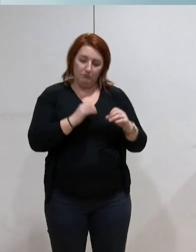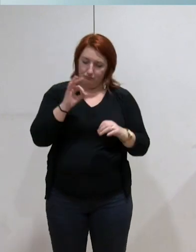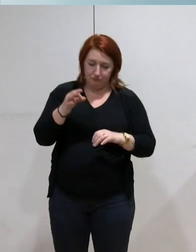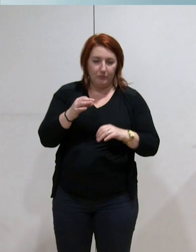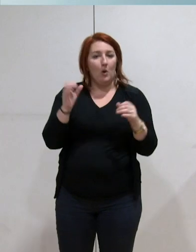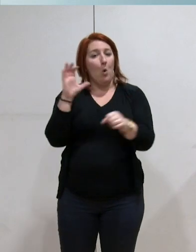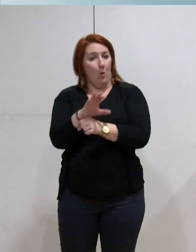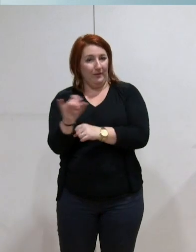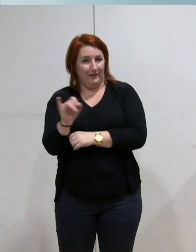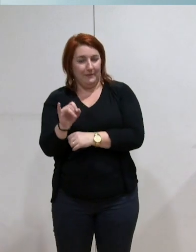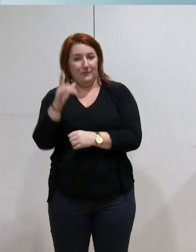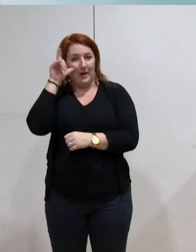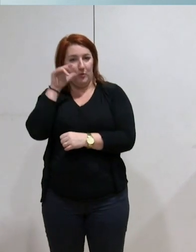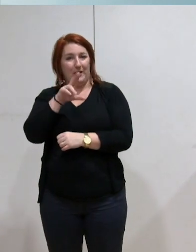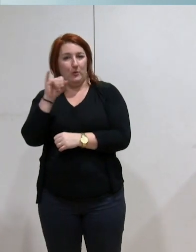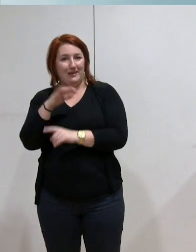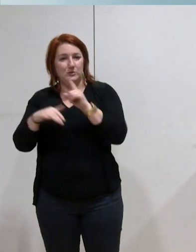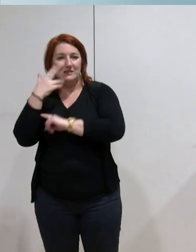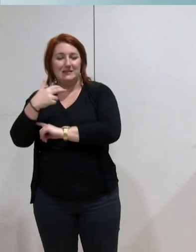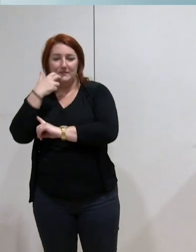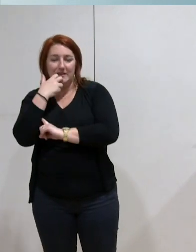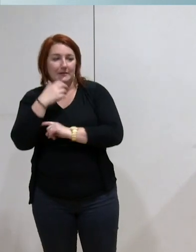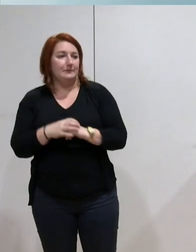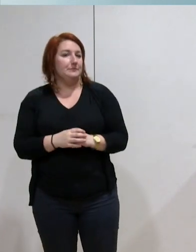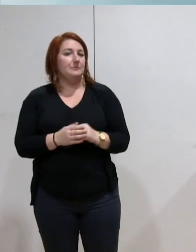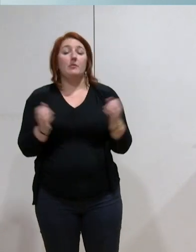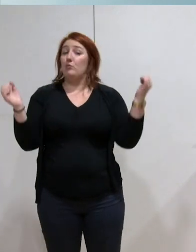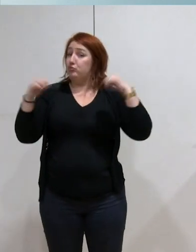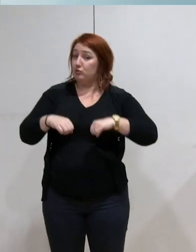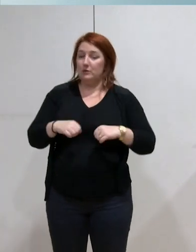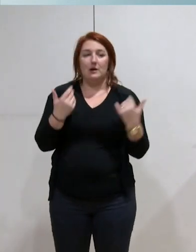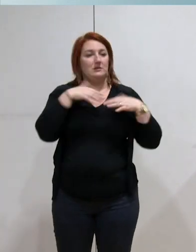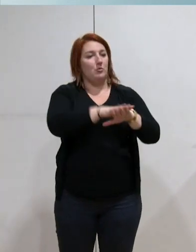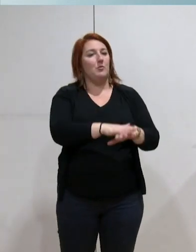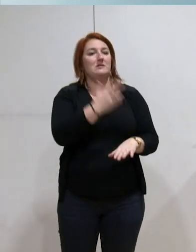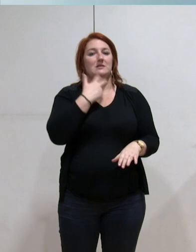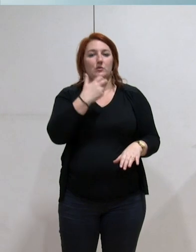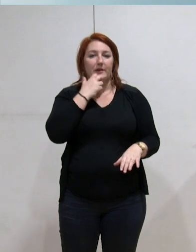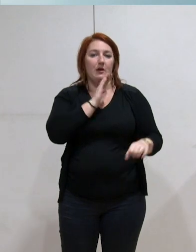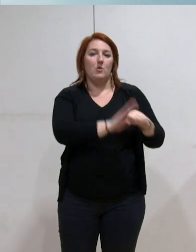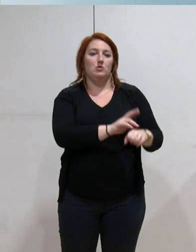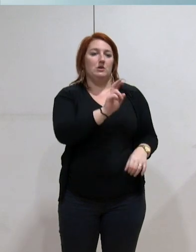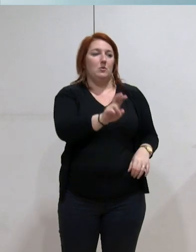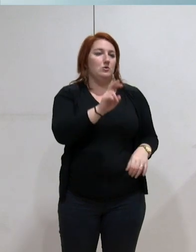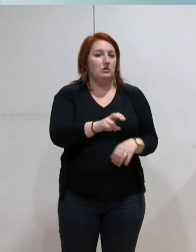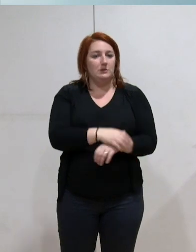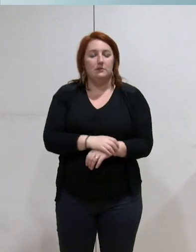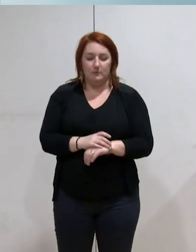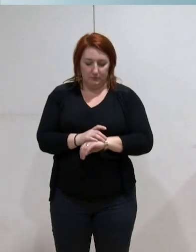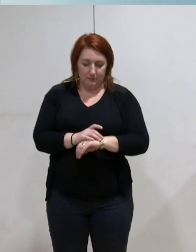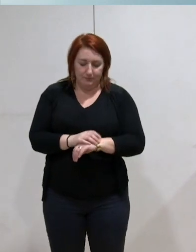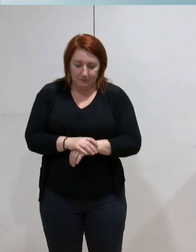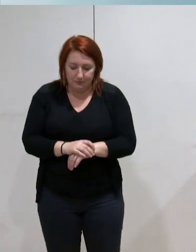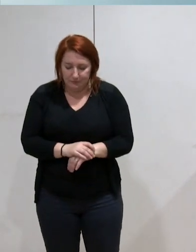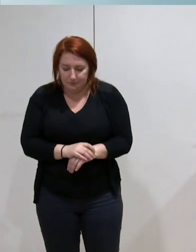qui vote contre républicain udi société civile et qui vote pour le rassemblement citoyen de la gauche et des écologistes